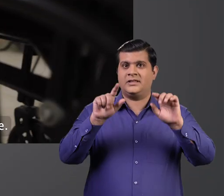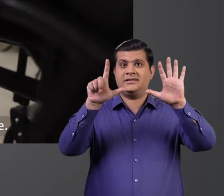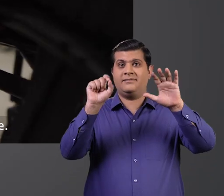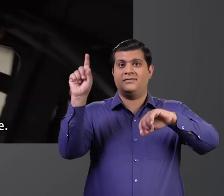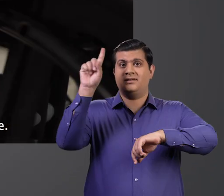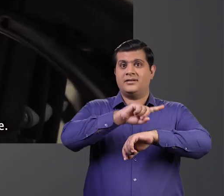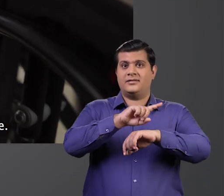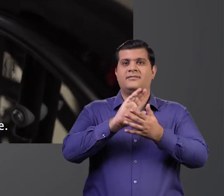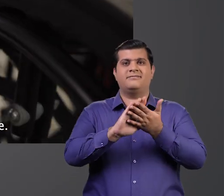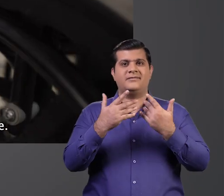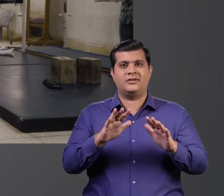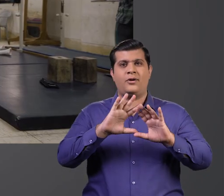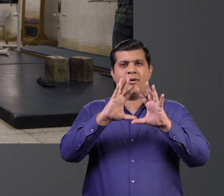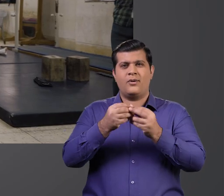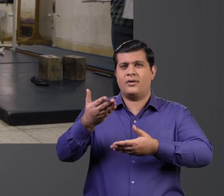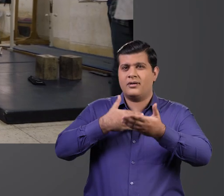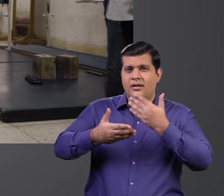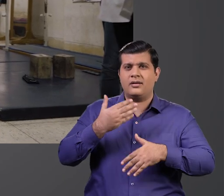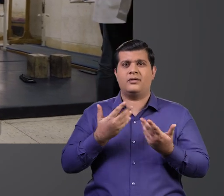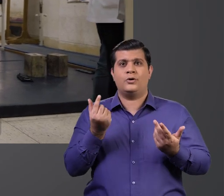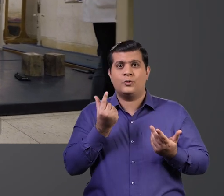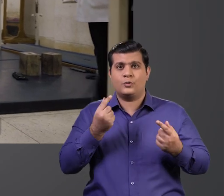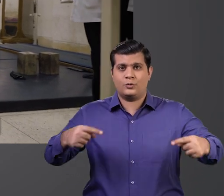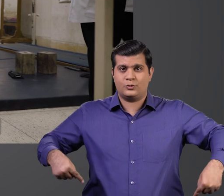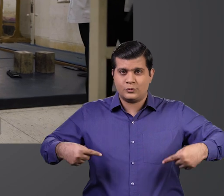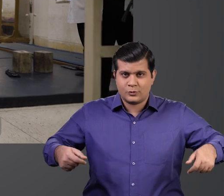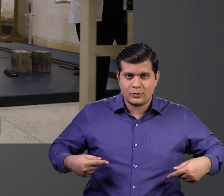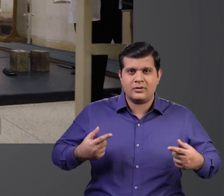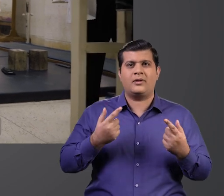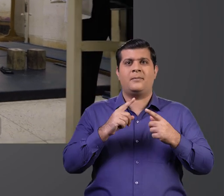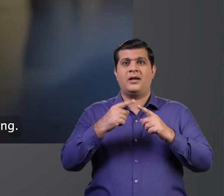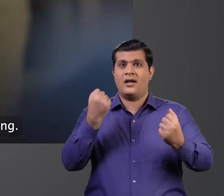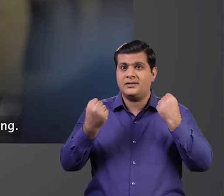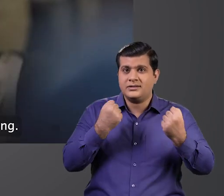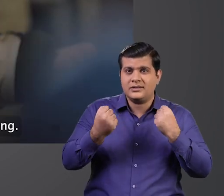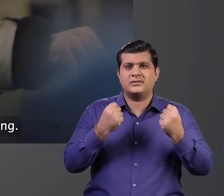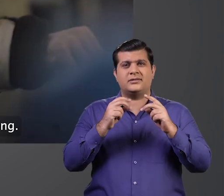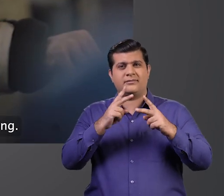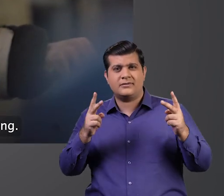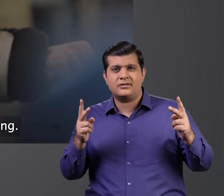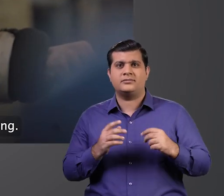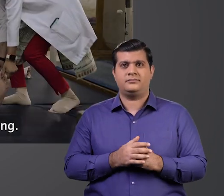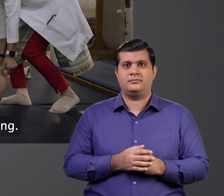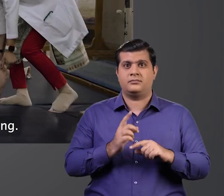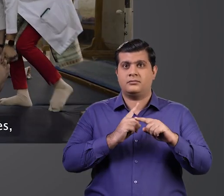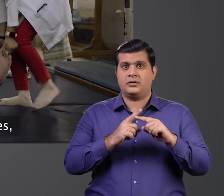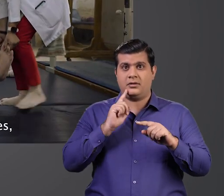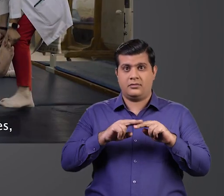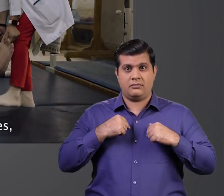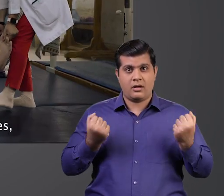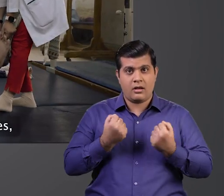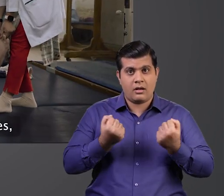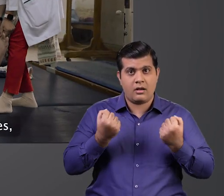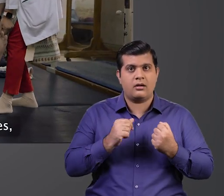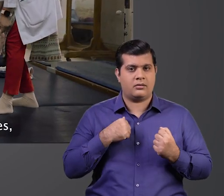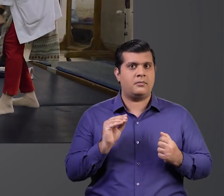आए यहाँ पर 70 डेज हो गए, सब चीज़ सिखाते हैं, व्हील चेयर आपको कैसे चलानी है, एक्सरसाइज सब चीज़ का करवाते हैं। जितनी